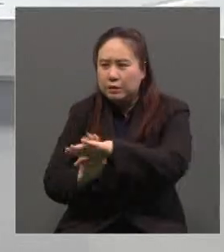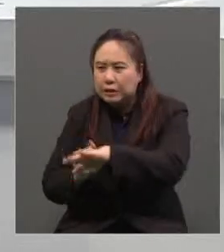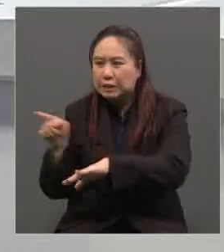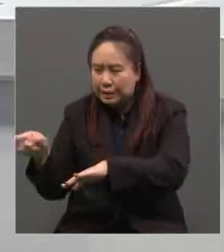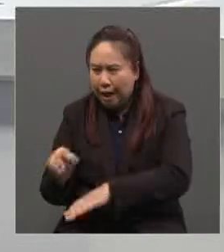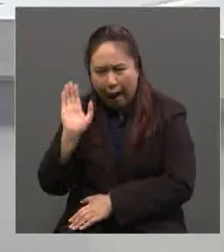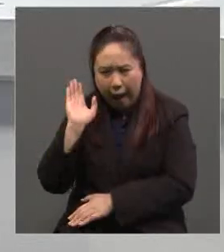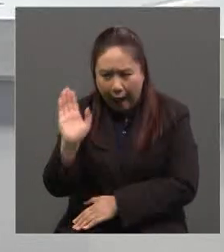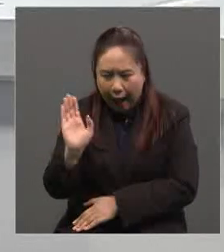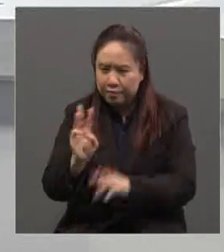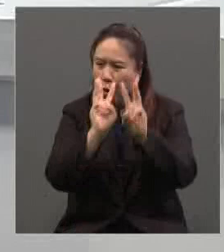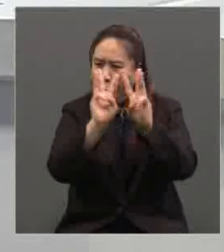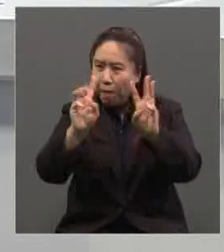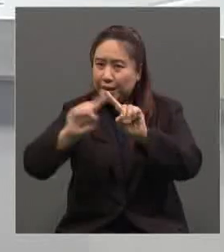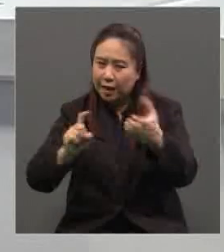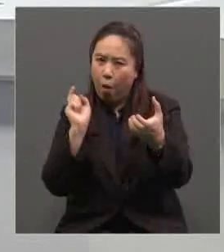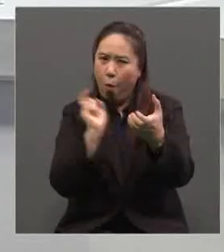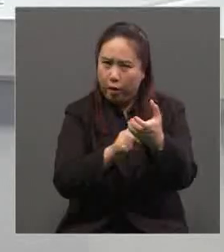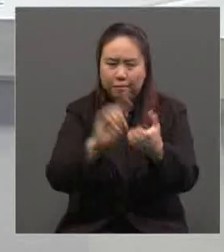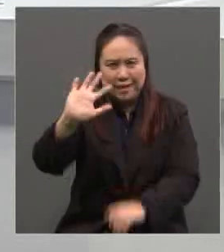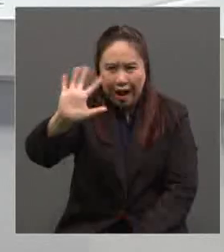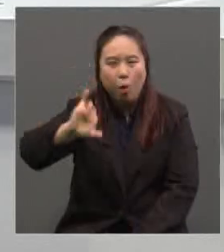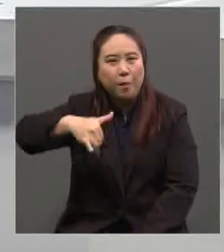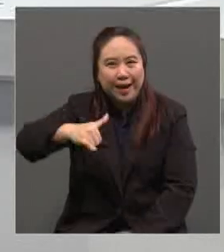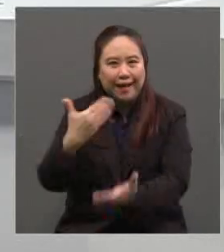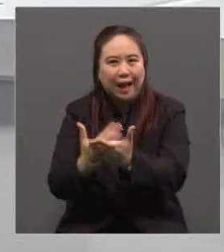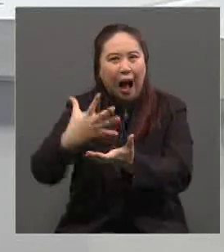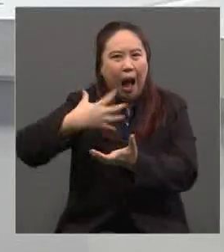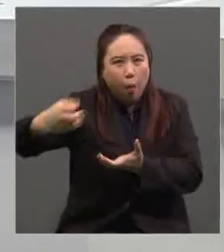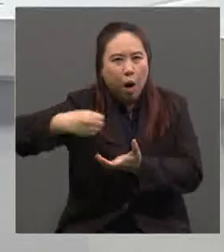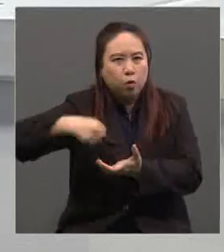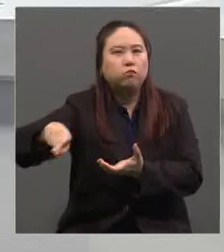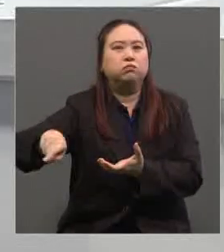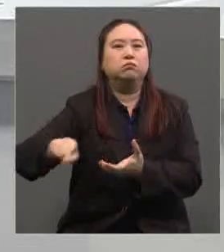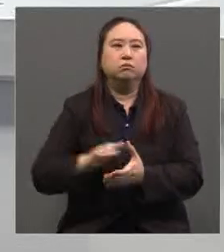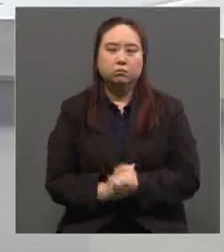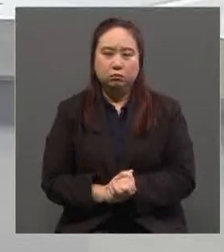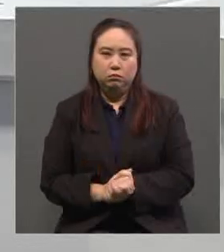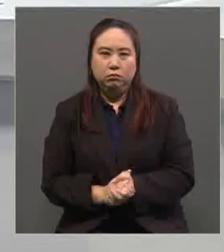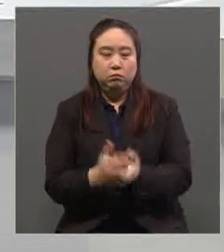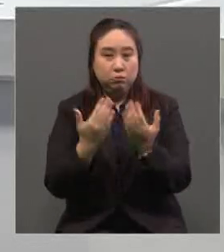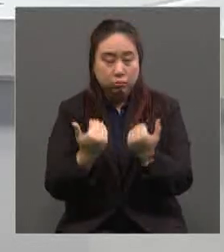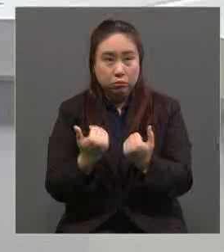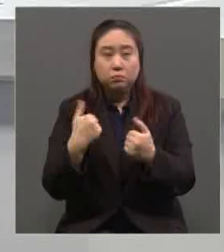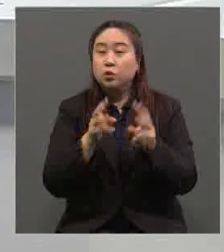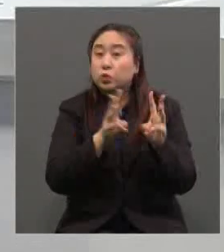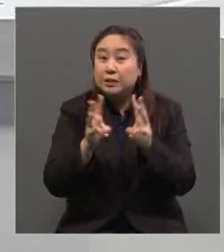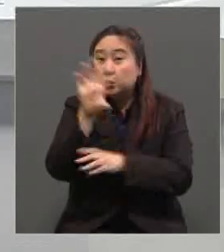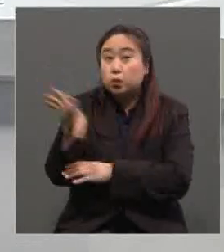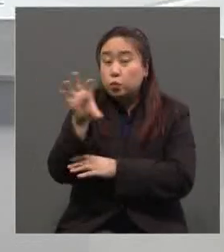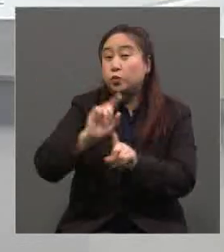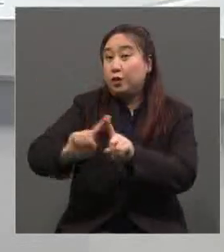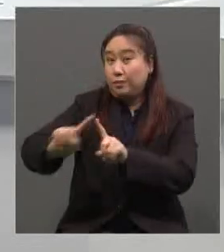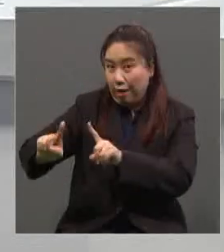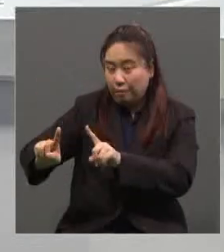ามไปกดเด็ดขาดเพราะว่าเงินในบัญชีมันอาจจะถูกดูดถูกหลอกกันไปได้อย่างที่บอกไปค่ะนอกจากการถูกหลอกในหลายรูปแบบแล้วเ